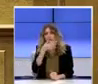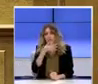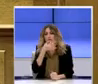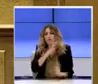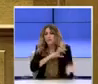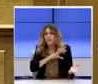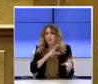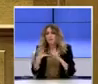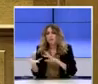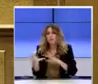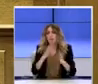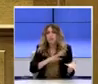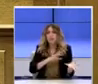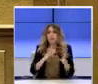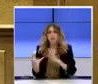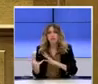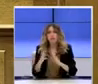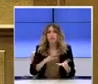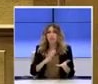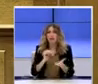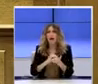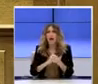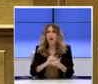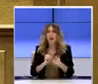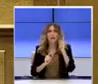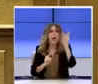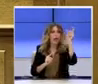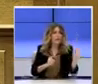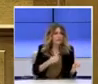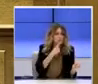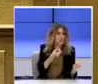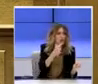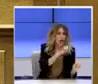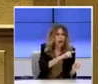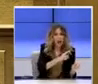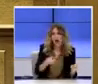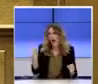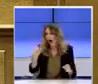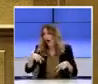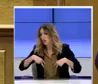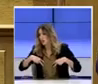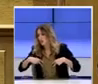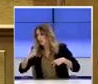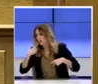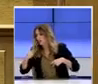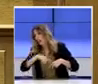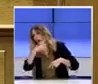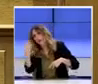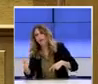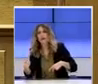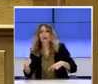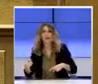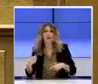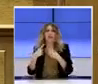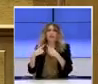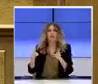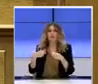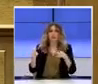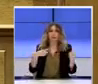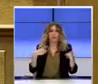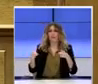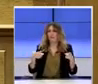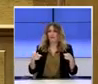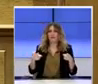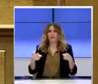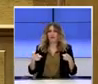όταν ο ένας σας υπουργός αντιστρατεύεται τον άλλο, όταν το ψέμα επιστρατεύεται για να καλύψει την